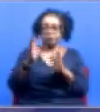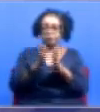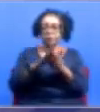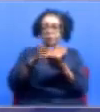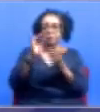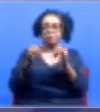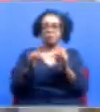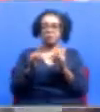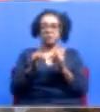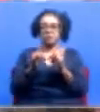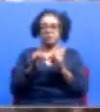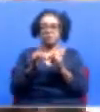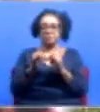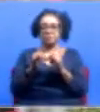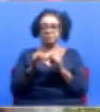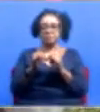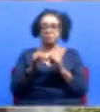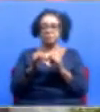mengi.